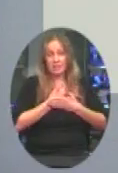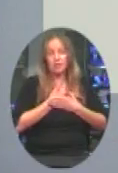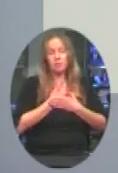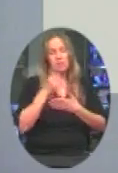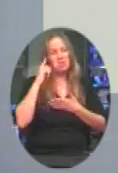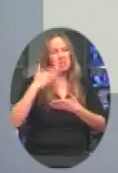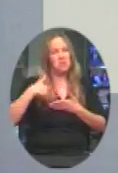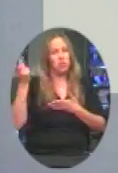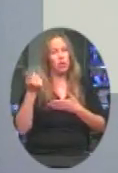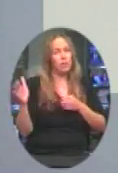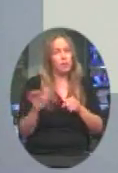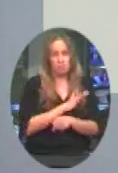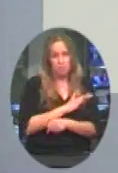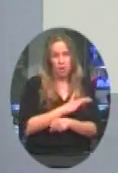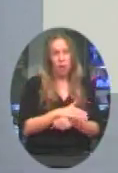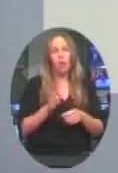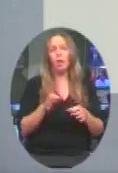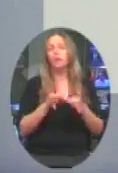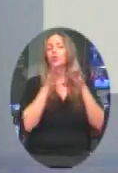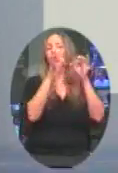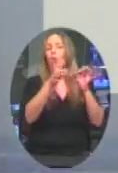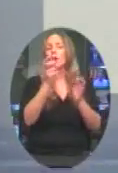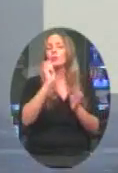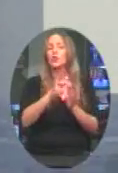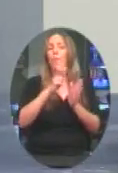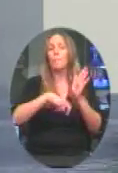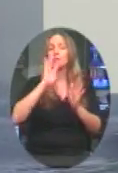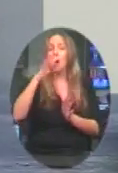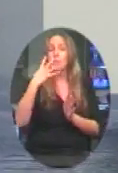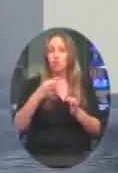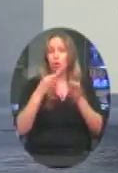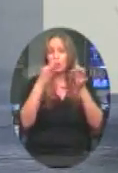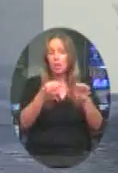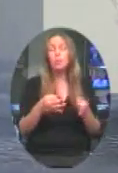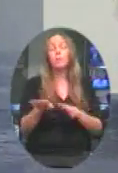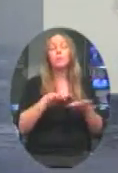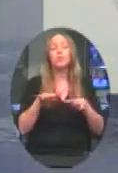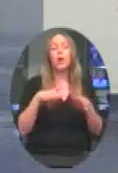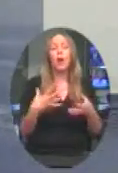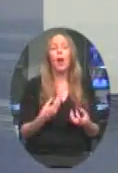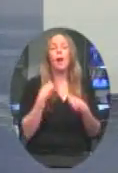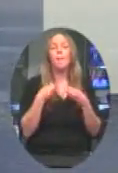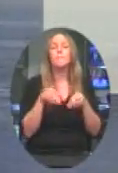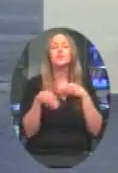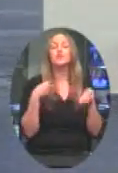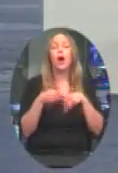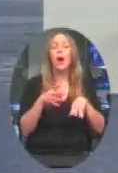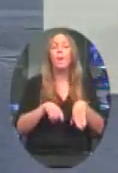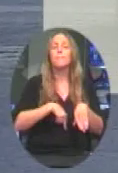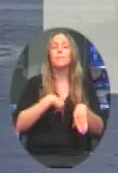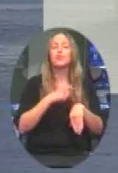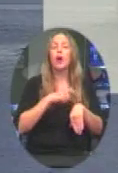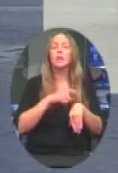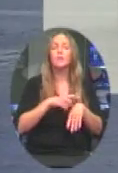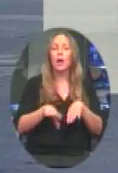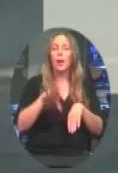את תשלומי המס על רווחי היתר בארבע שנים. הממשלה תאמץ פשרה על משך הזמן למחירת המאגרים הקטנים,